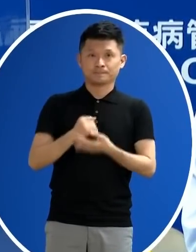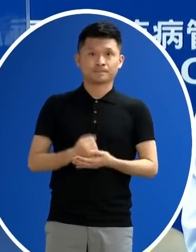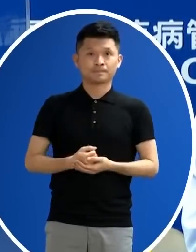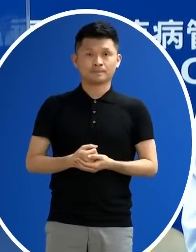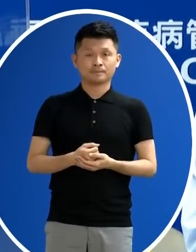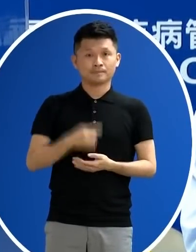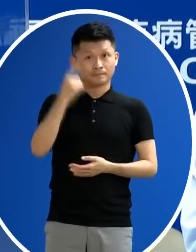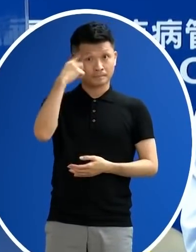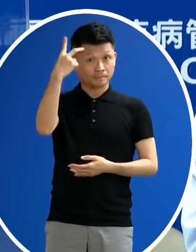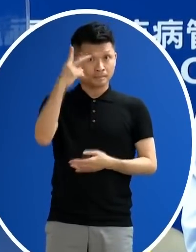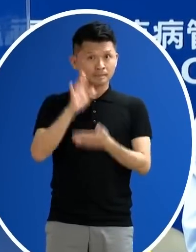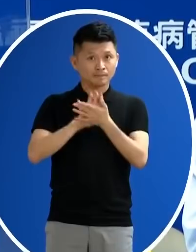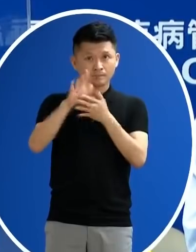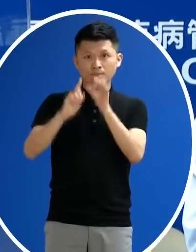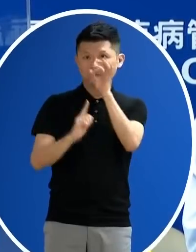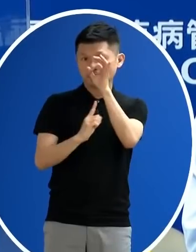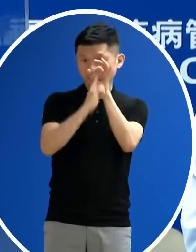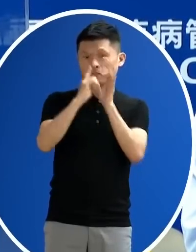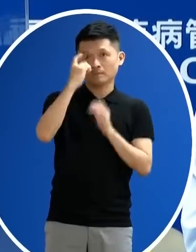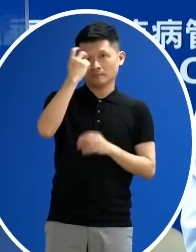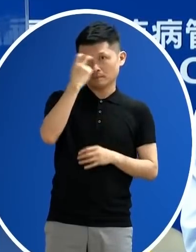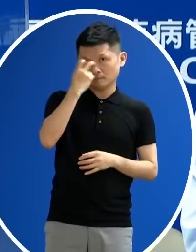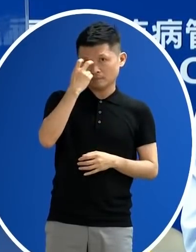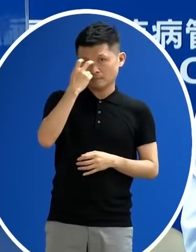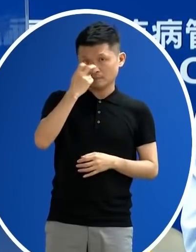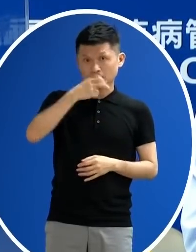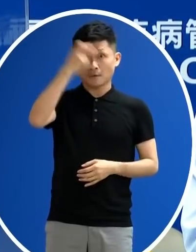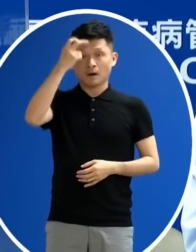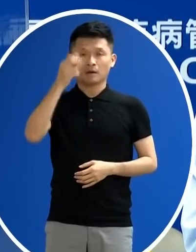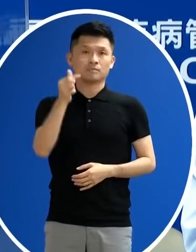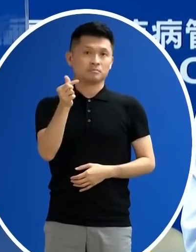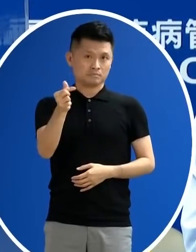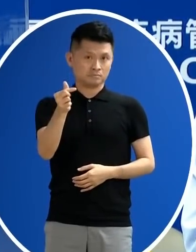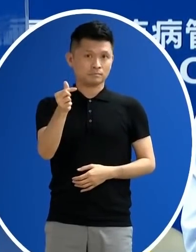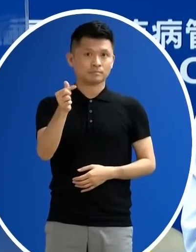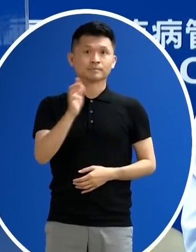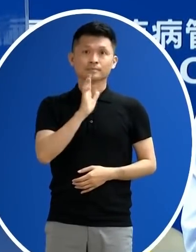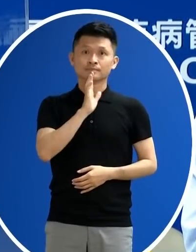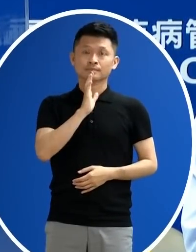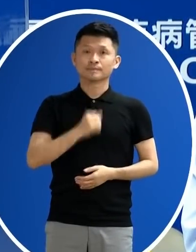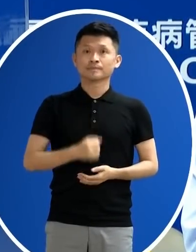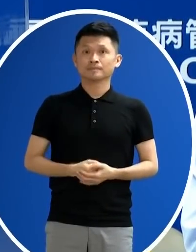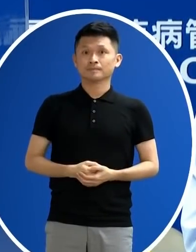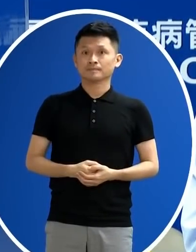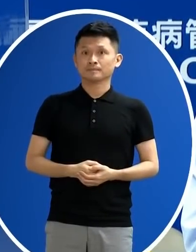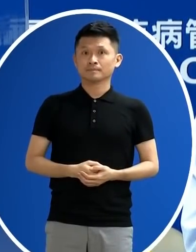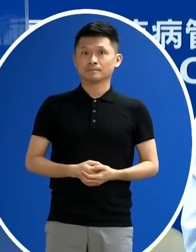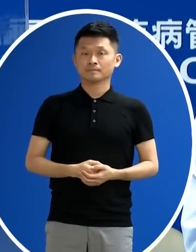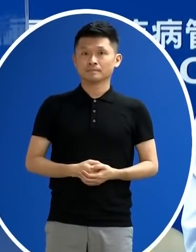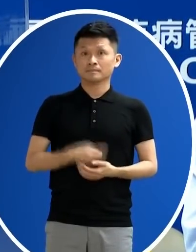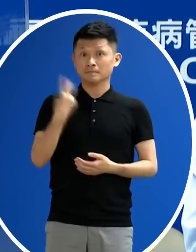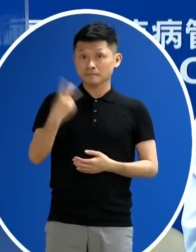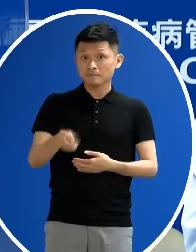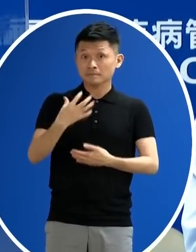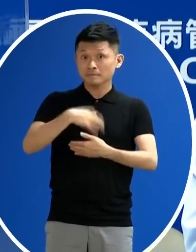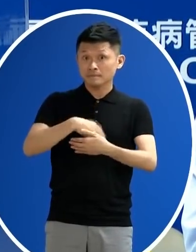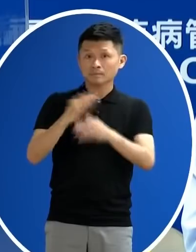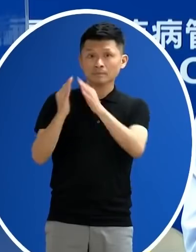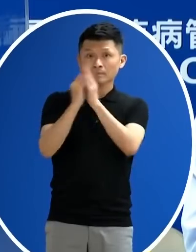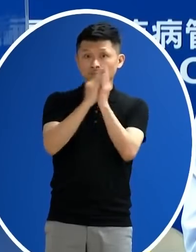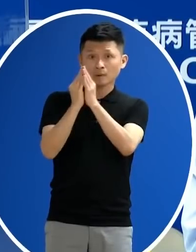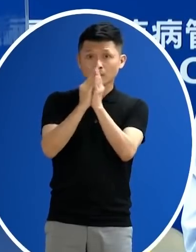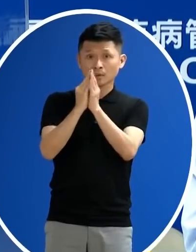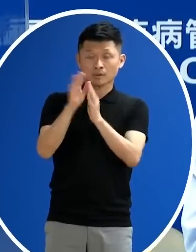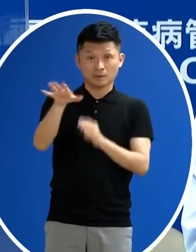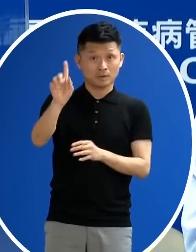来在2天后裁剪，好，那这验出来是阳性，好，那这里面也有包含的桃园市的